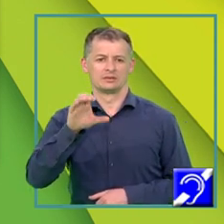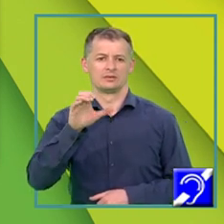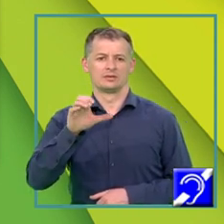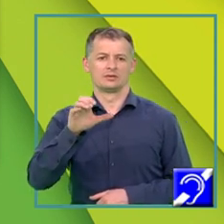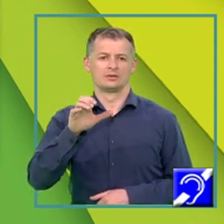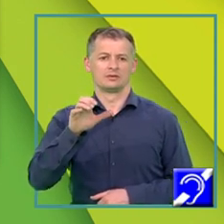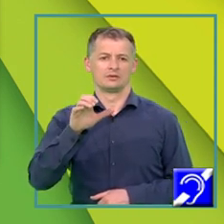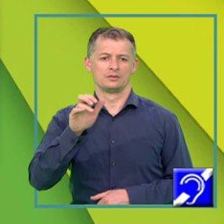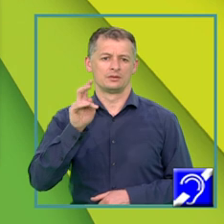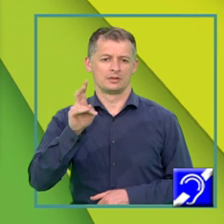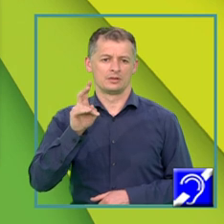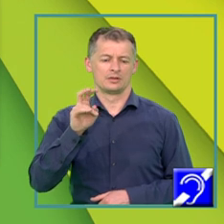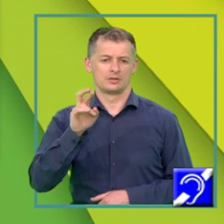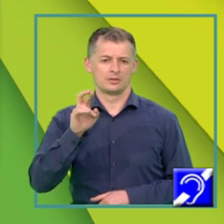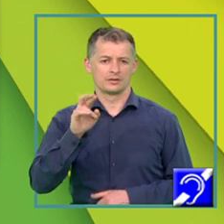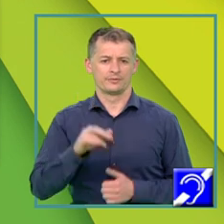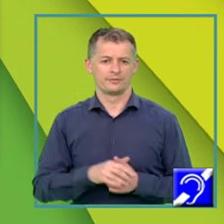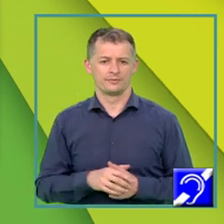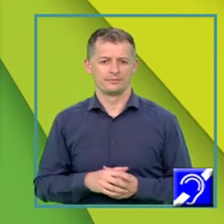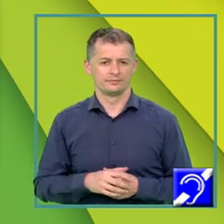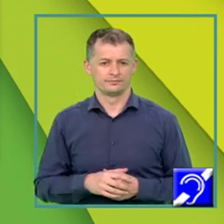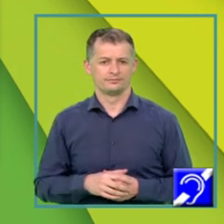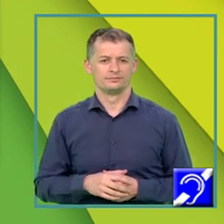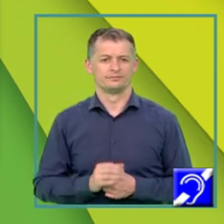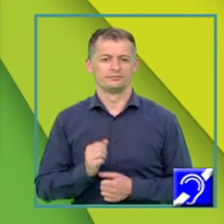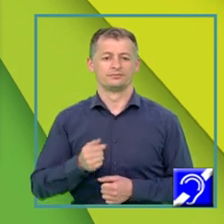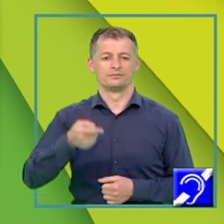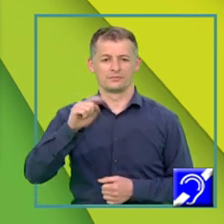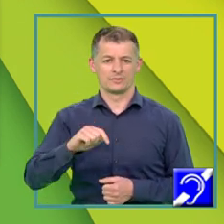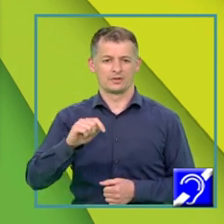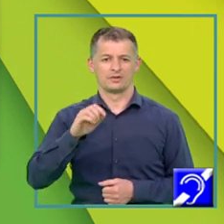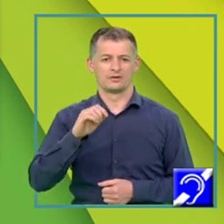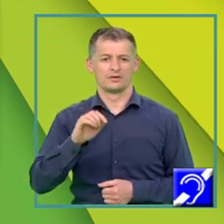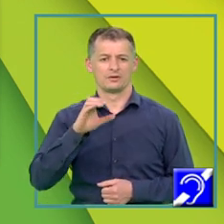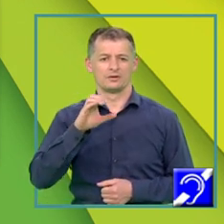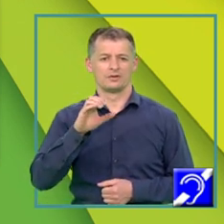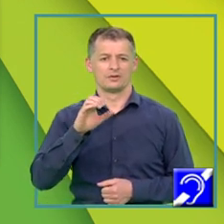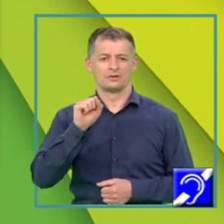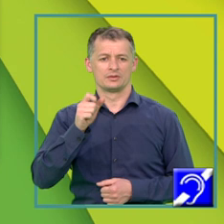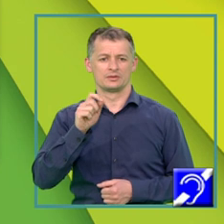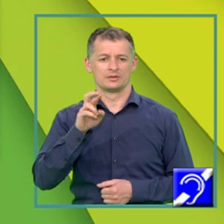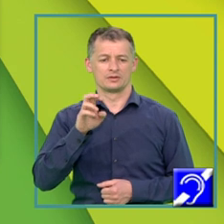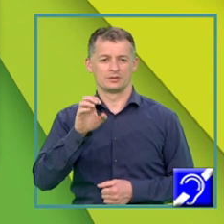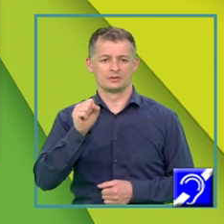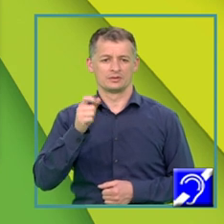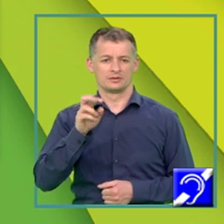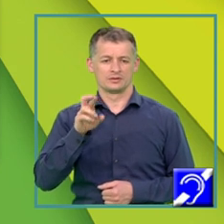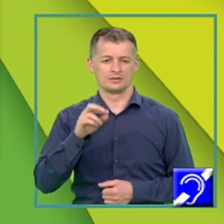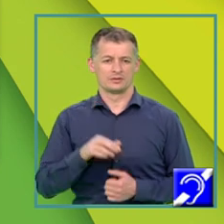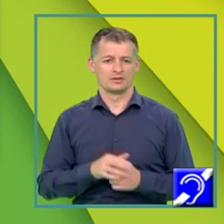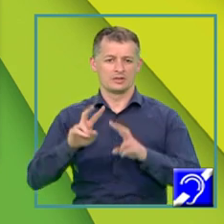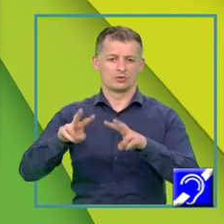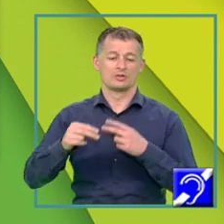r a r a re doi parametri de tip șir de caractere și returnează adresa primei apariții